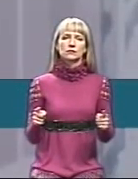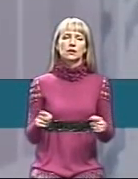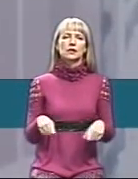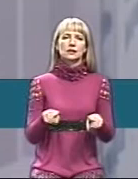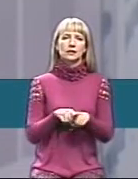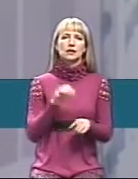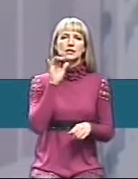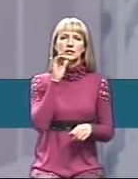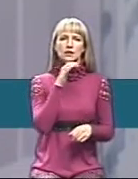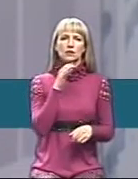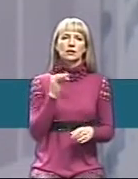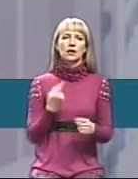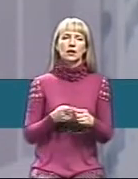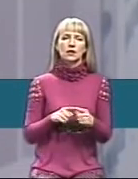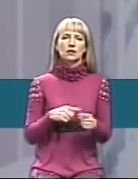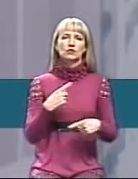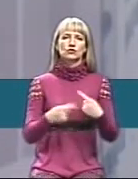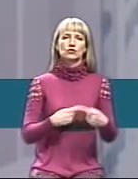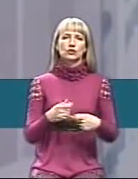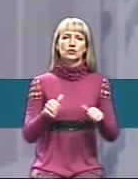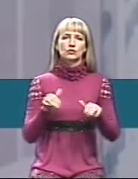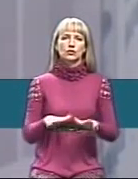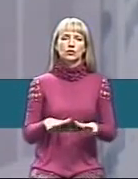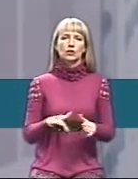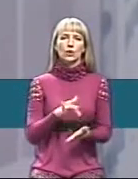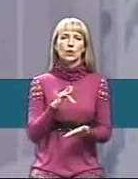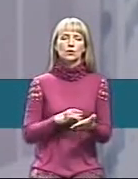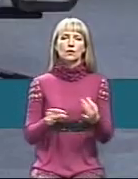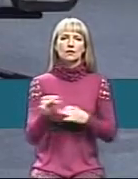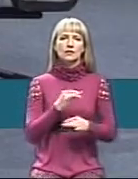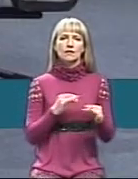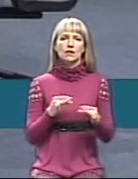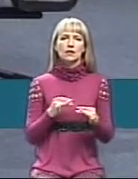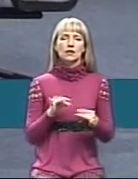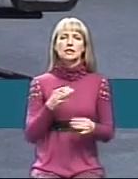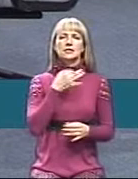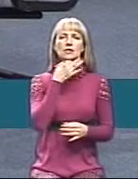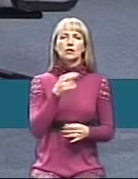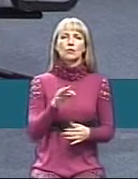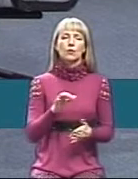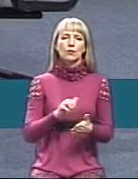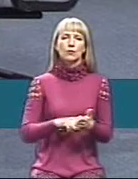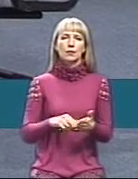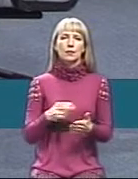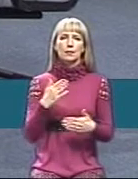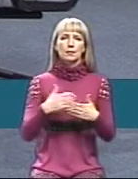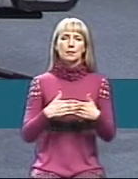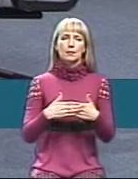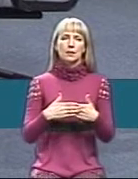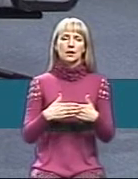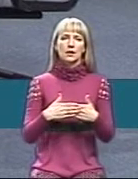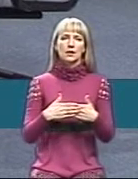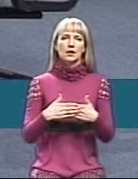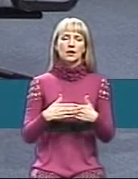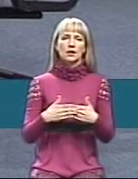такая серьезная, скажем так, и это идет через решение исполнительного комитета городского совета. И скажу по поводу приусадебных участков.